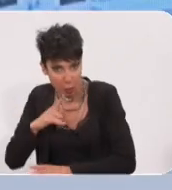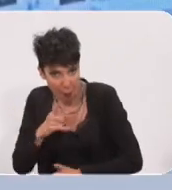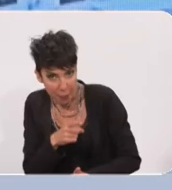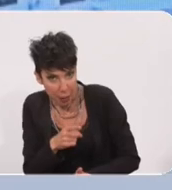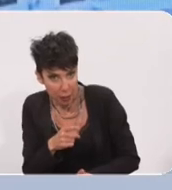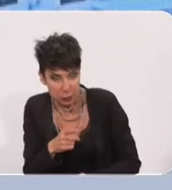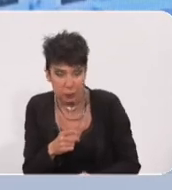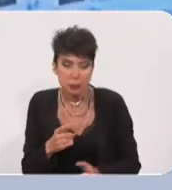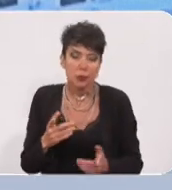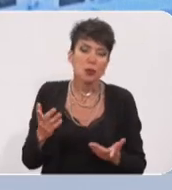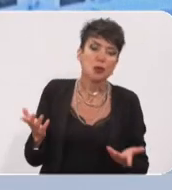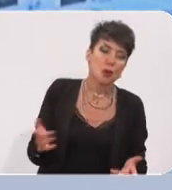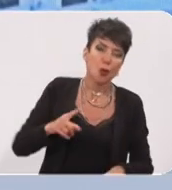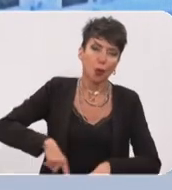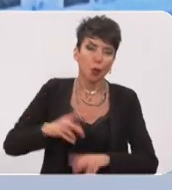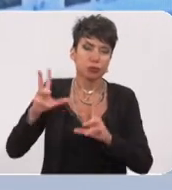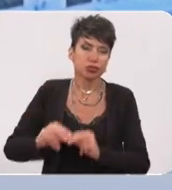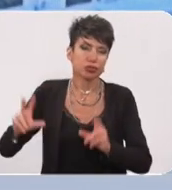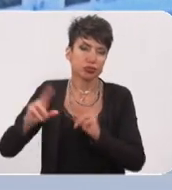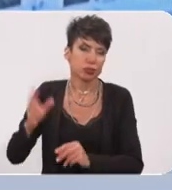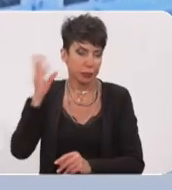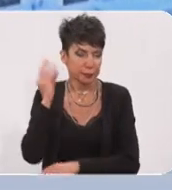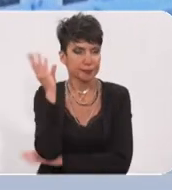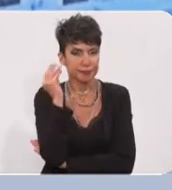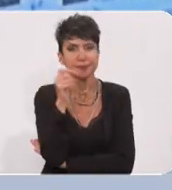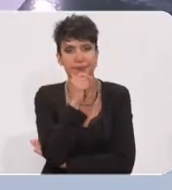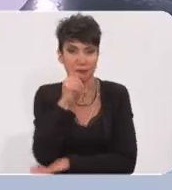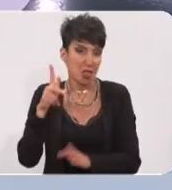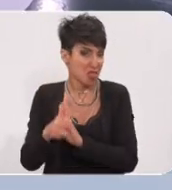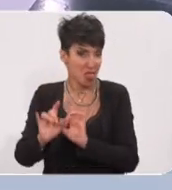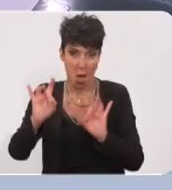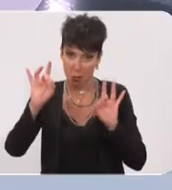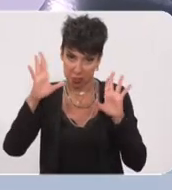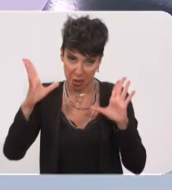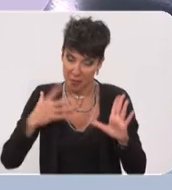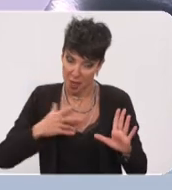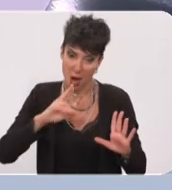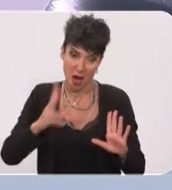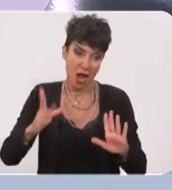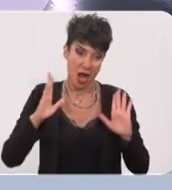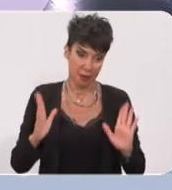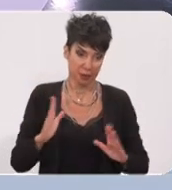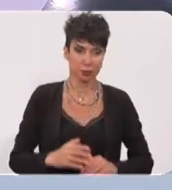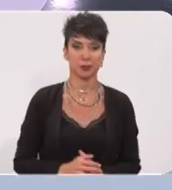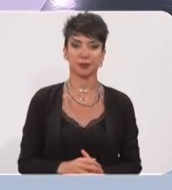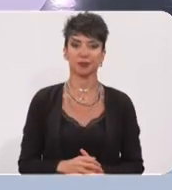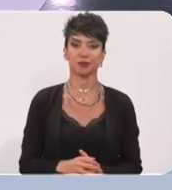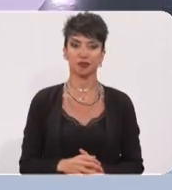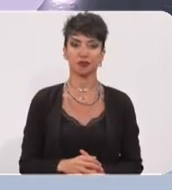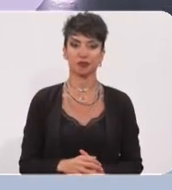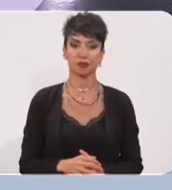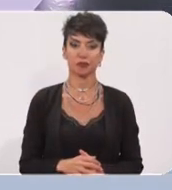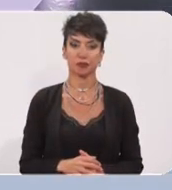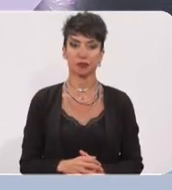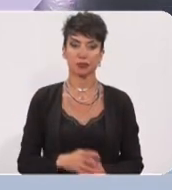άκουσα αρκετή ώρα τη συζήτηση και μάλιστα χωρίς να διακόψω κανέναν, πιστεύω ότι επειδή ακριβώς η ψήφος στο